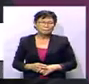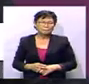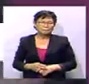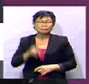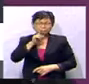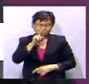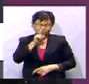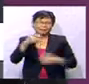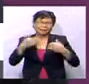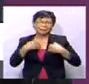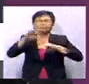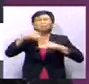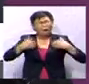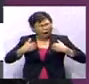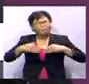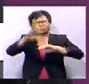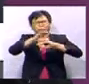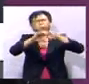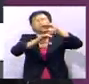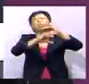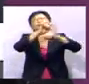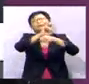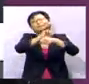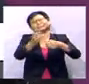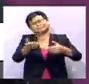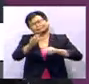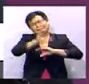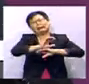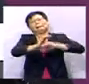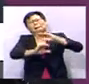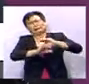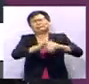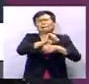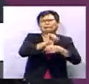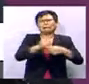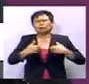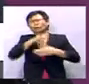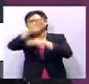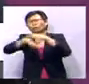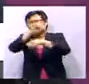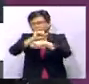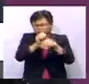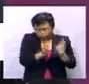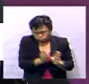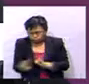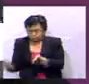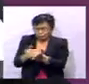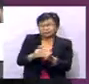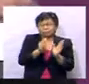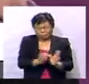Memang sekarang ini masih ada pertindihan. Tetapi segala kerja-kerja penstrukturan semula